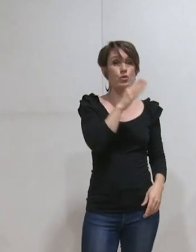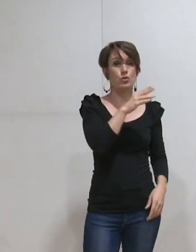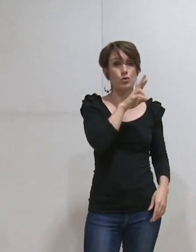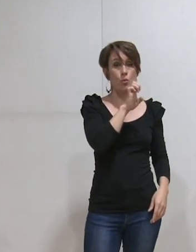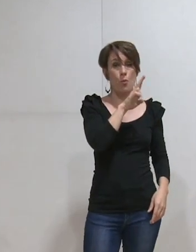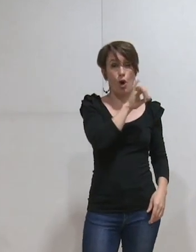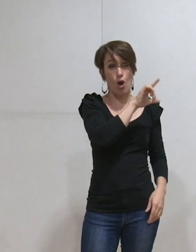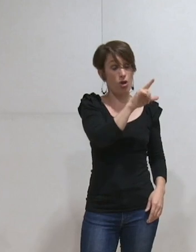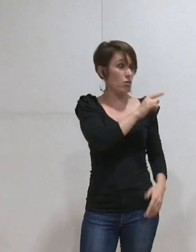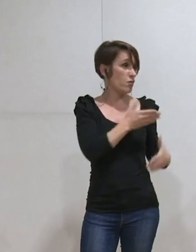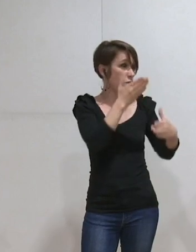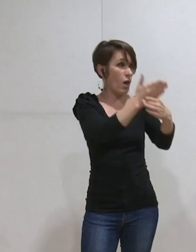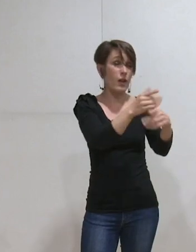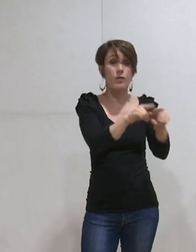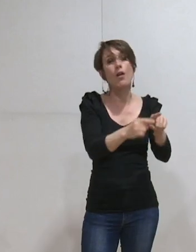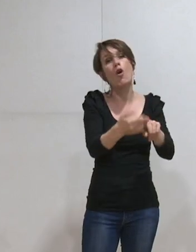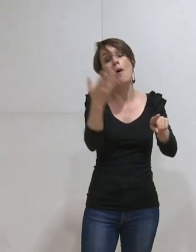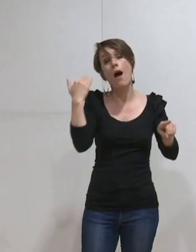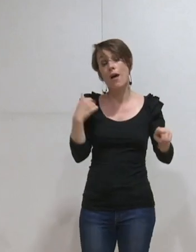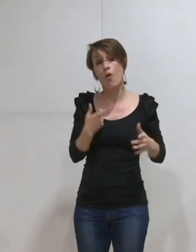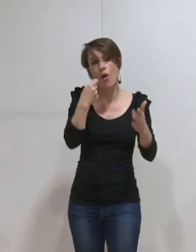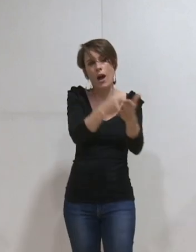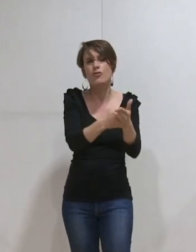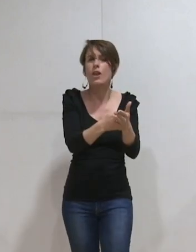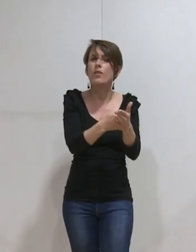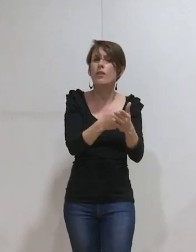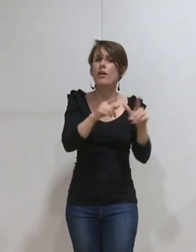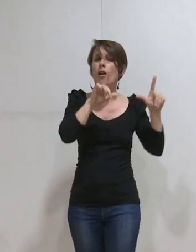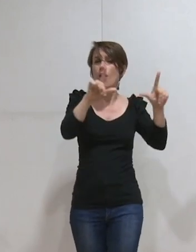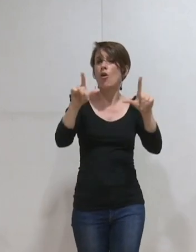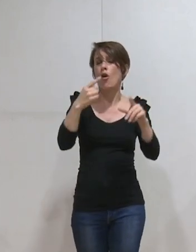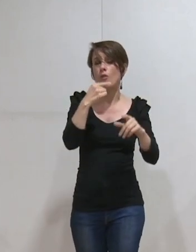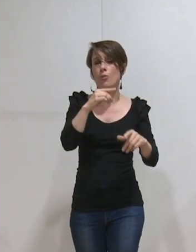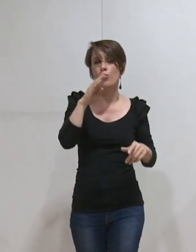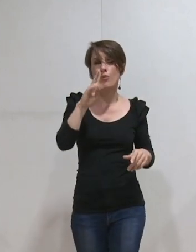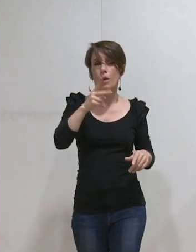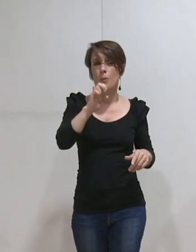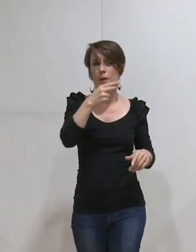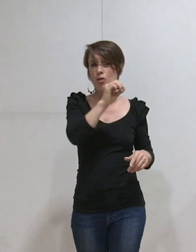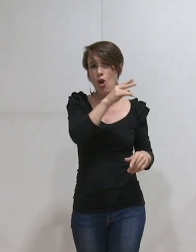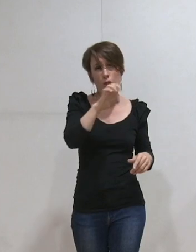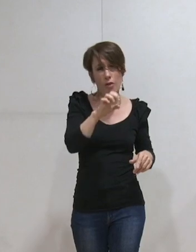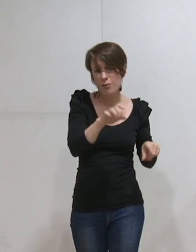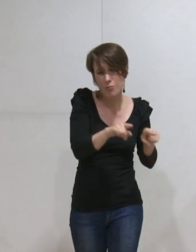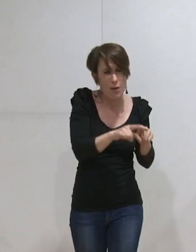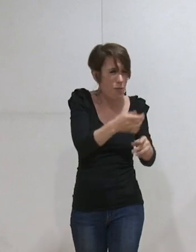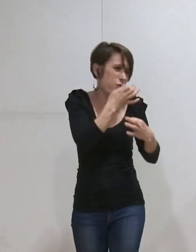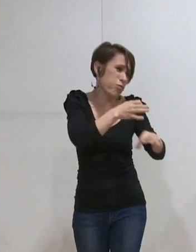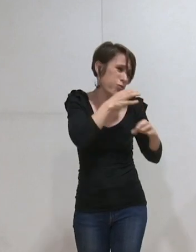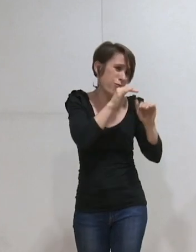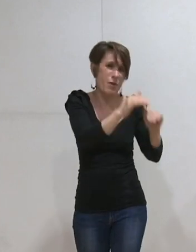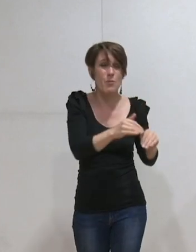l'œuvre de jusppe Penon et vous faites d'ailleurs les mêmes interventions que qu'on fait les détracteurs à l'époque de courb ou ou de Vang